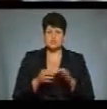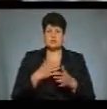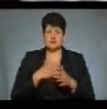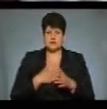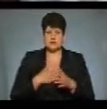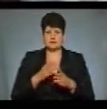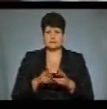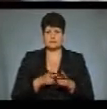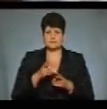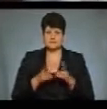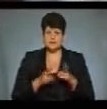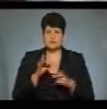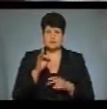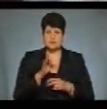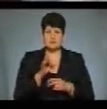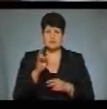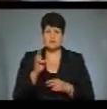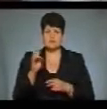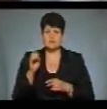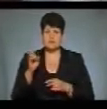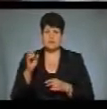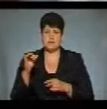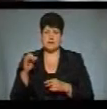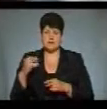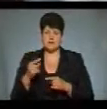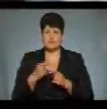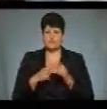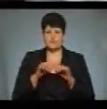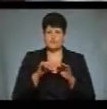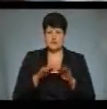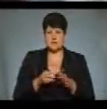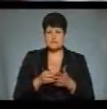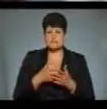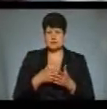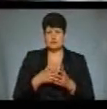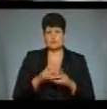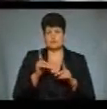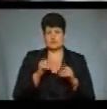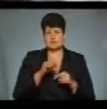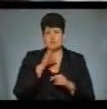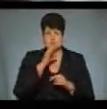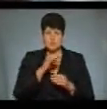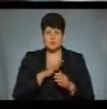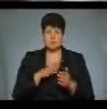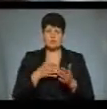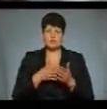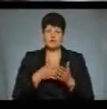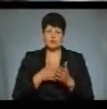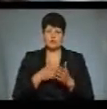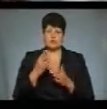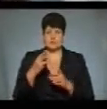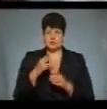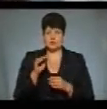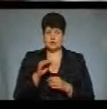позов Ростислава Небельського, тобто повернув у дію тарифи на проїзд у маршрутках, які діяли до 30 жовтня 2018